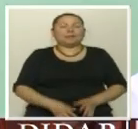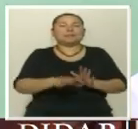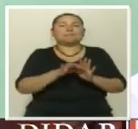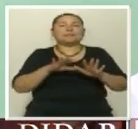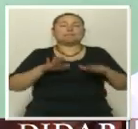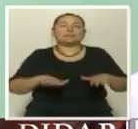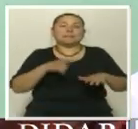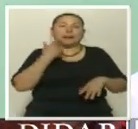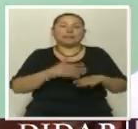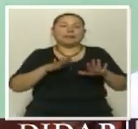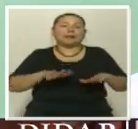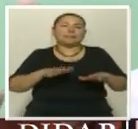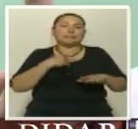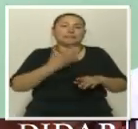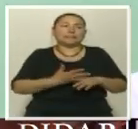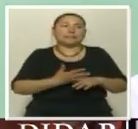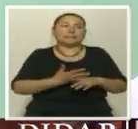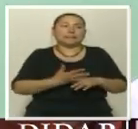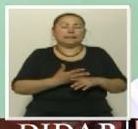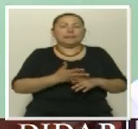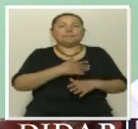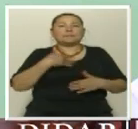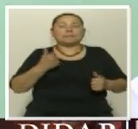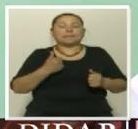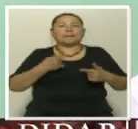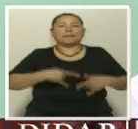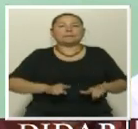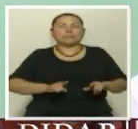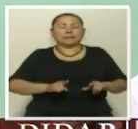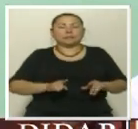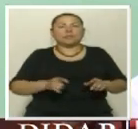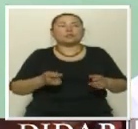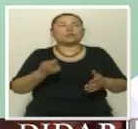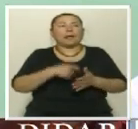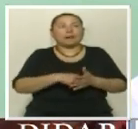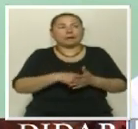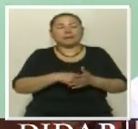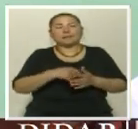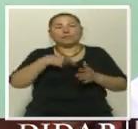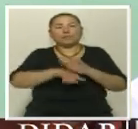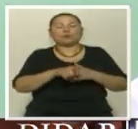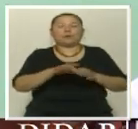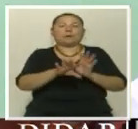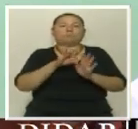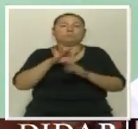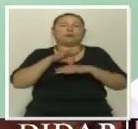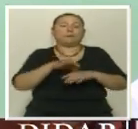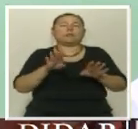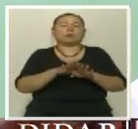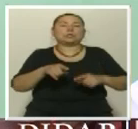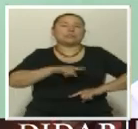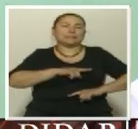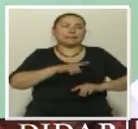участок находился в многопольном. Сайлау біздің перзентханада жабық түрде өтті, сондықтан бюллетен салатын арнайы жәшік осында